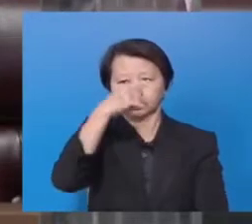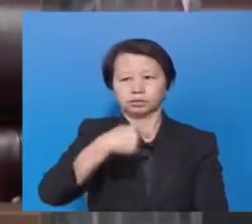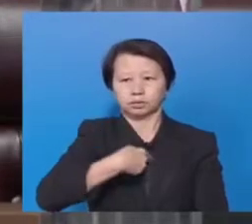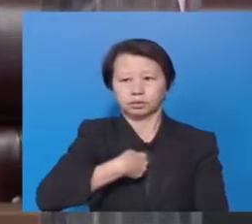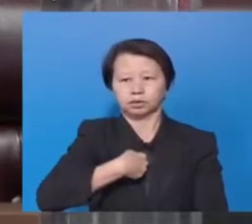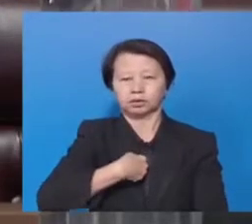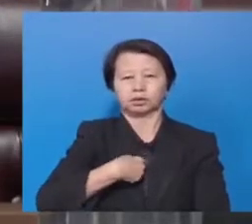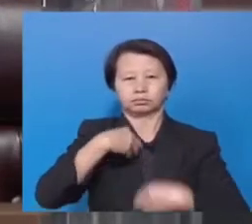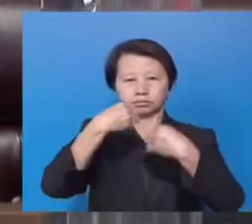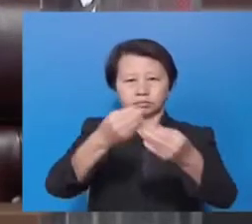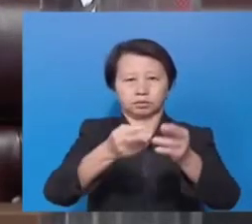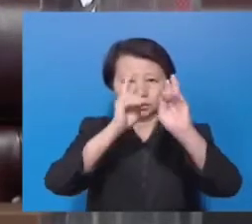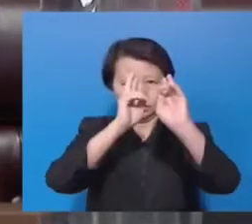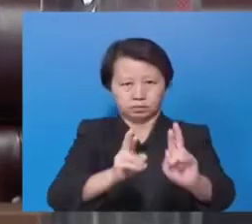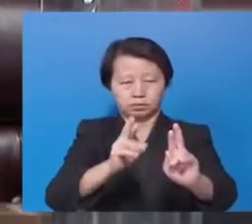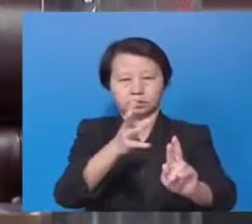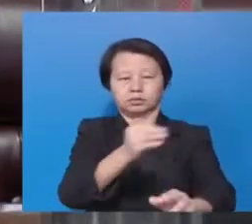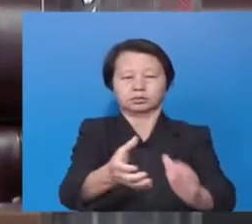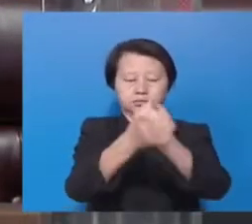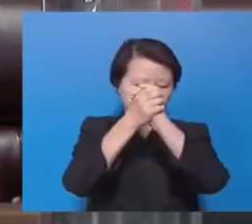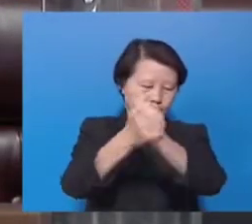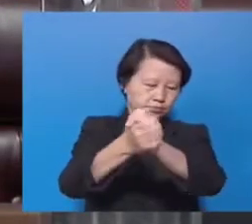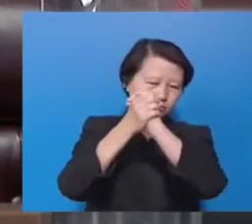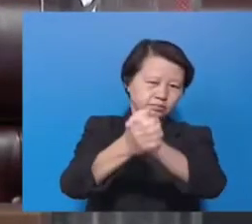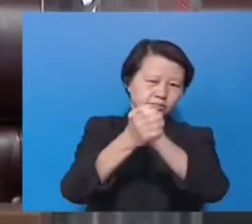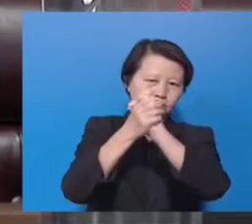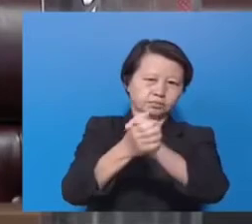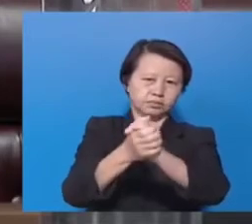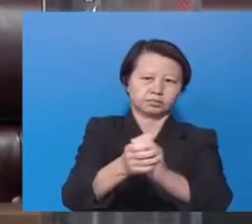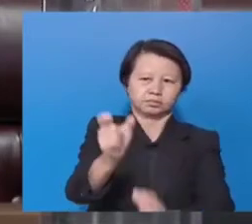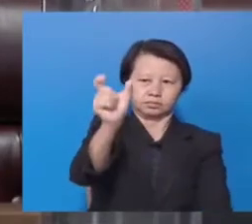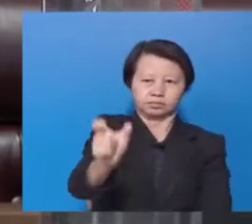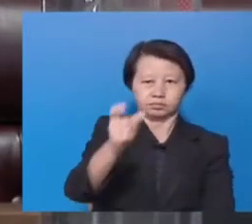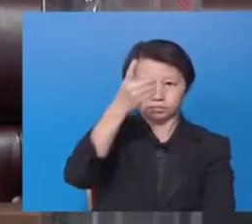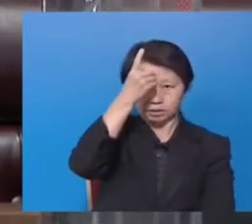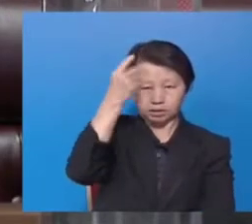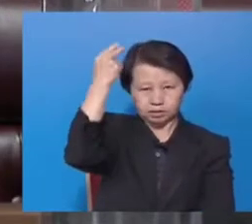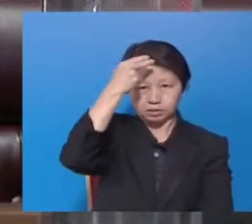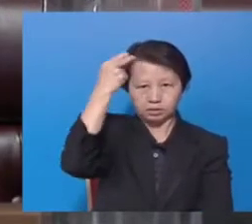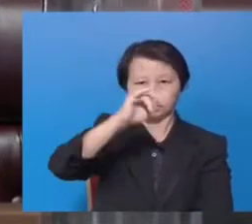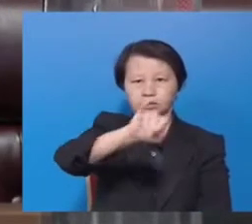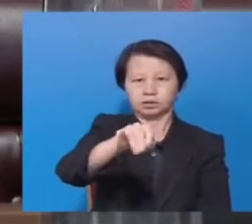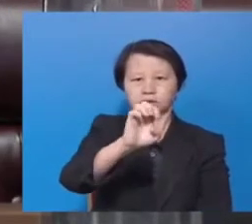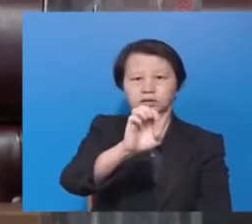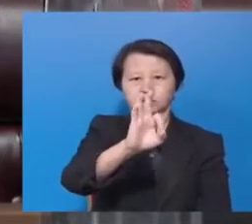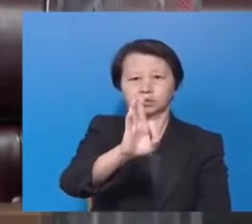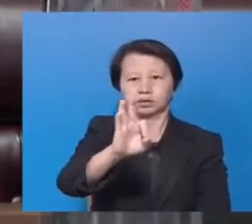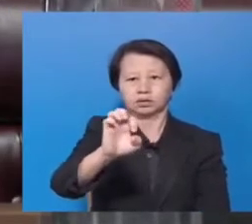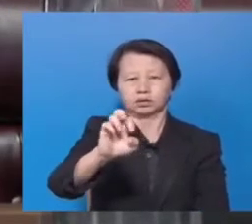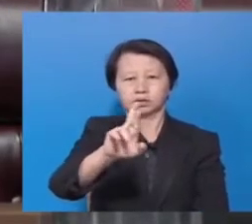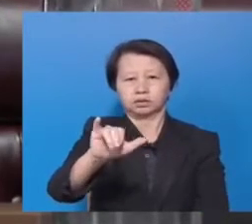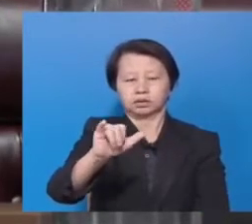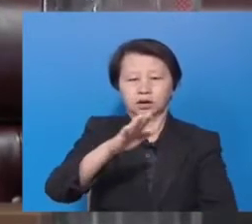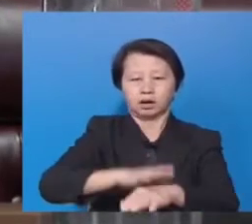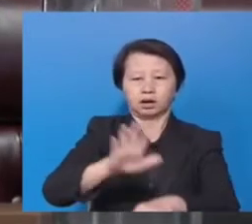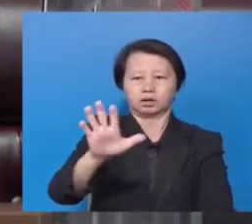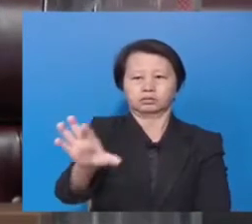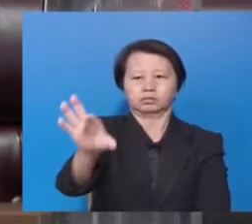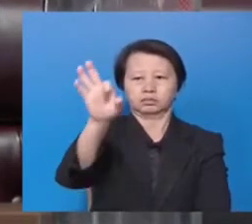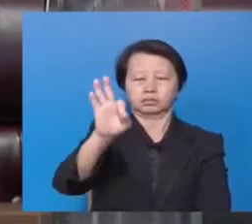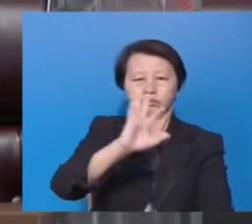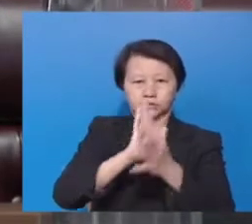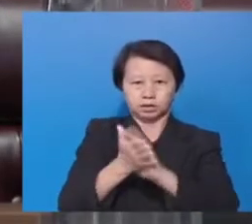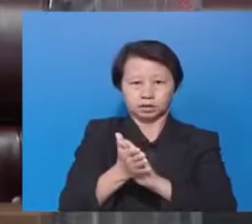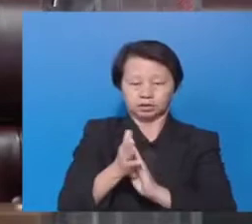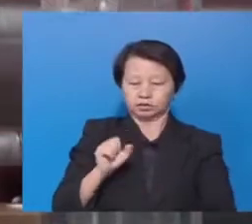untuk menduga merekam Kehormatan dan tanah kepada she.is jeffrydin akan di atas pelantikan sebagai